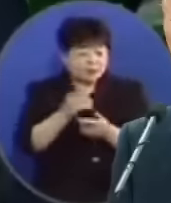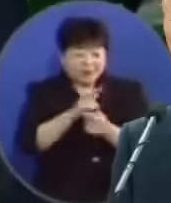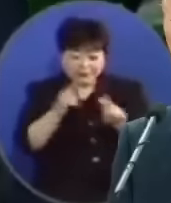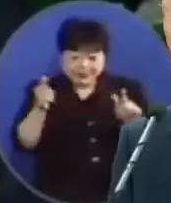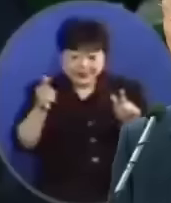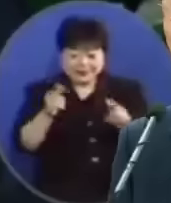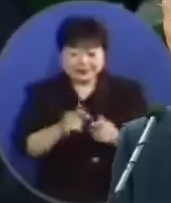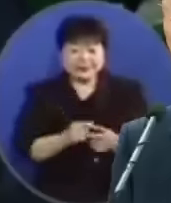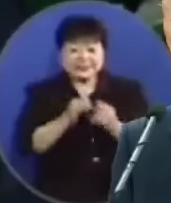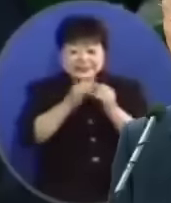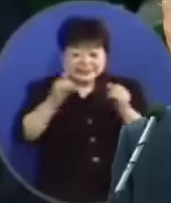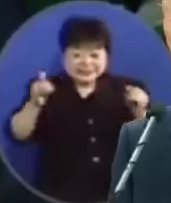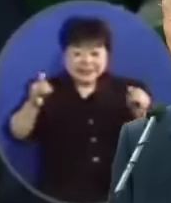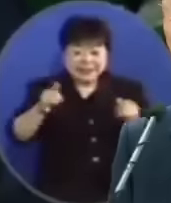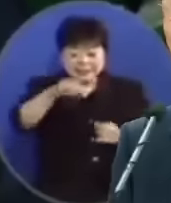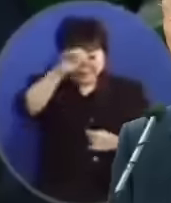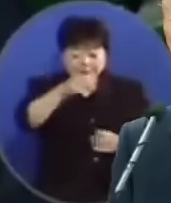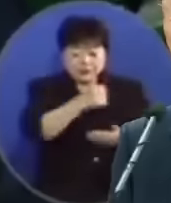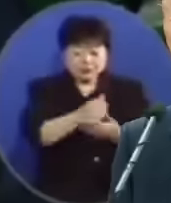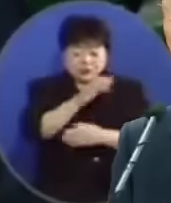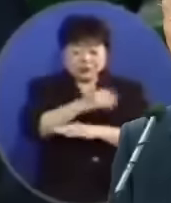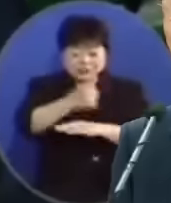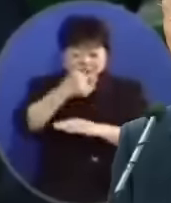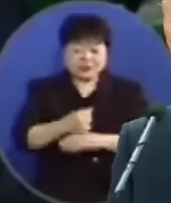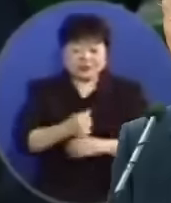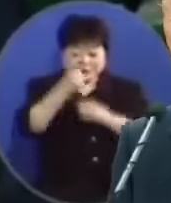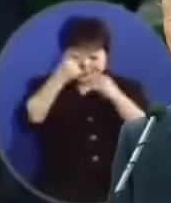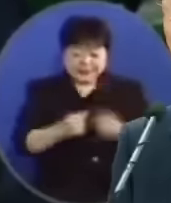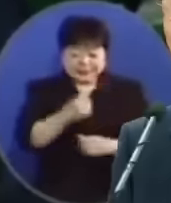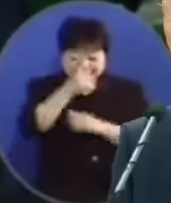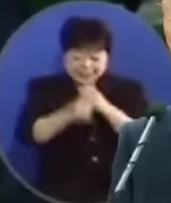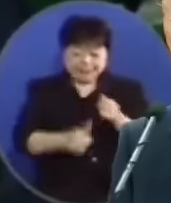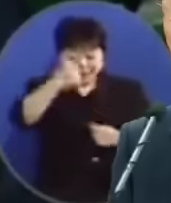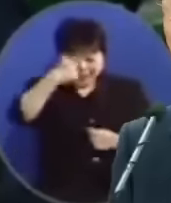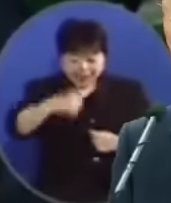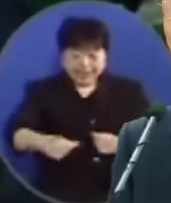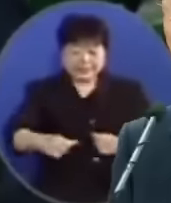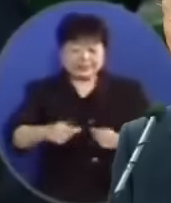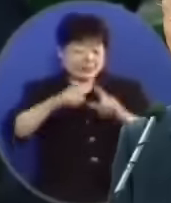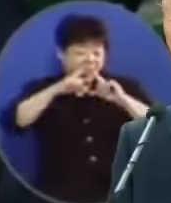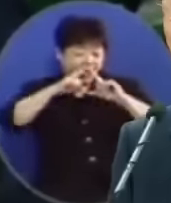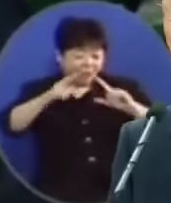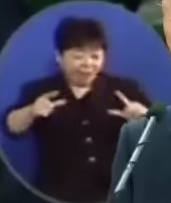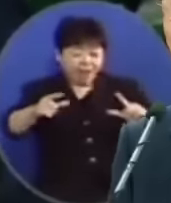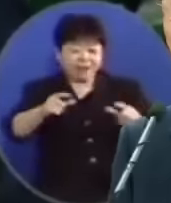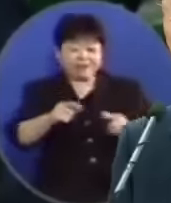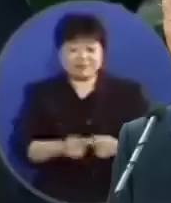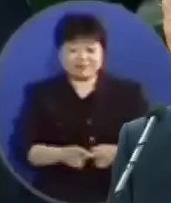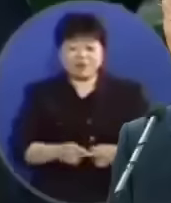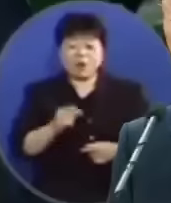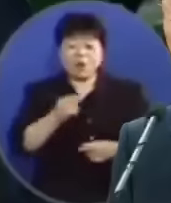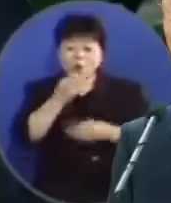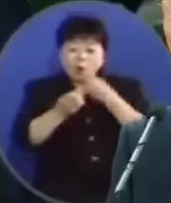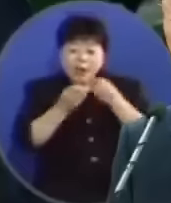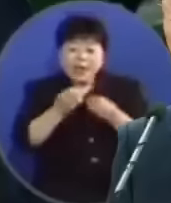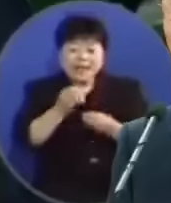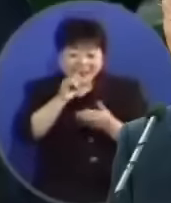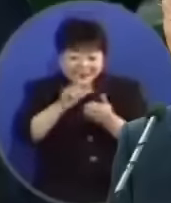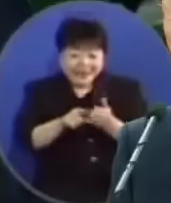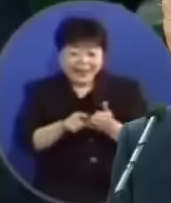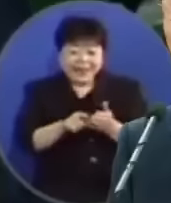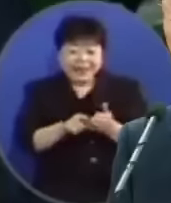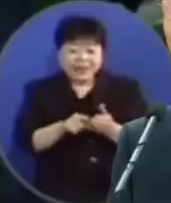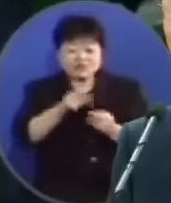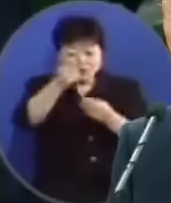아닙니다. 사람들 듣는 앞에서 주는 그리스도시요 살아계신 하나님의 아들이시니이다 입으로 고백할 때